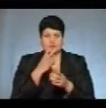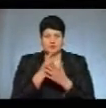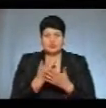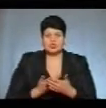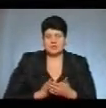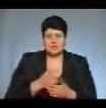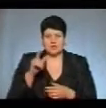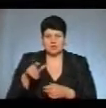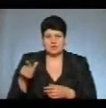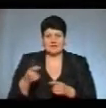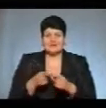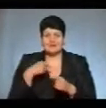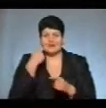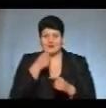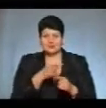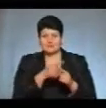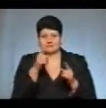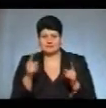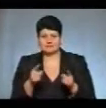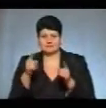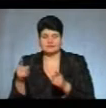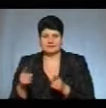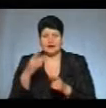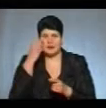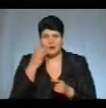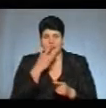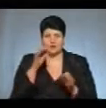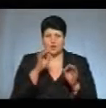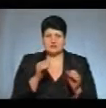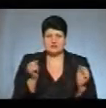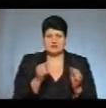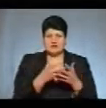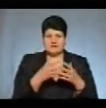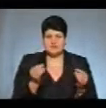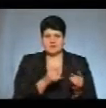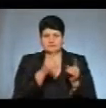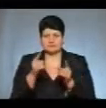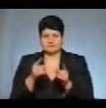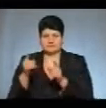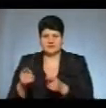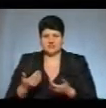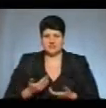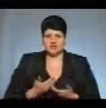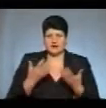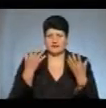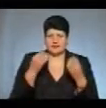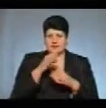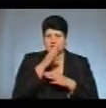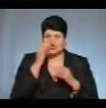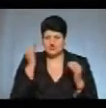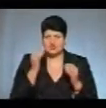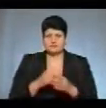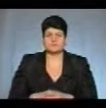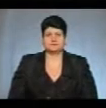людини. Річні цикли. Літо, осінь, весна, зима. Другий цикл детермінує життя день і ніч.